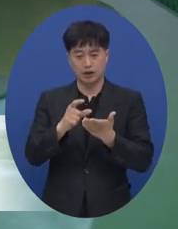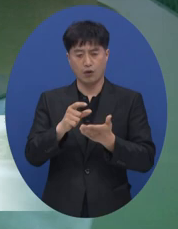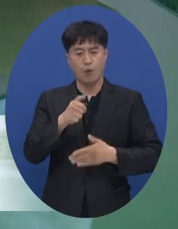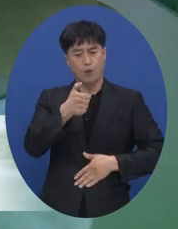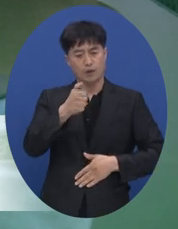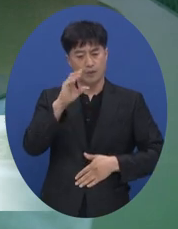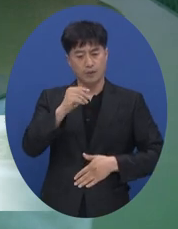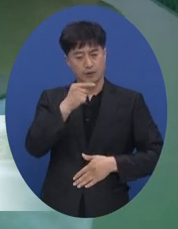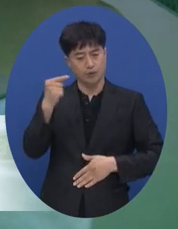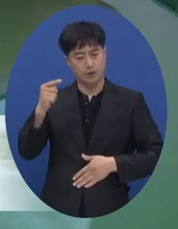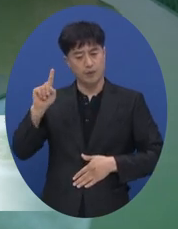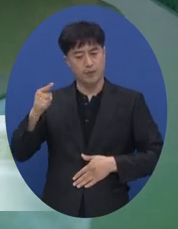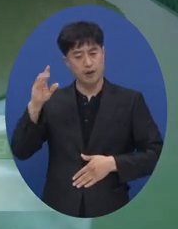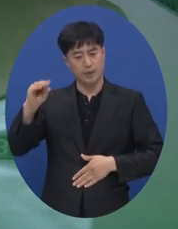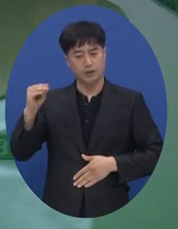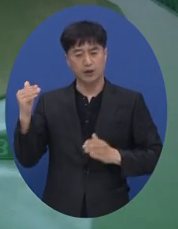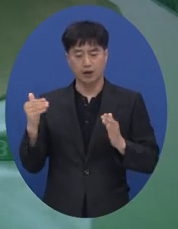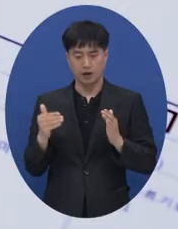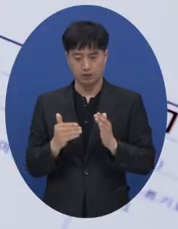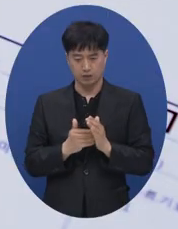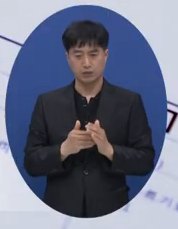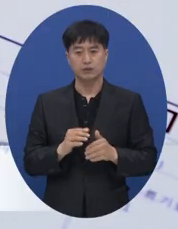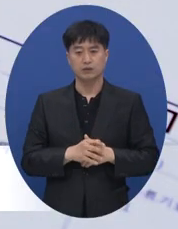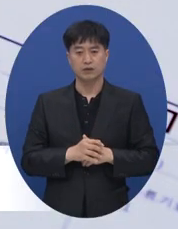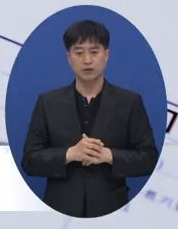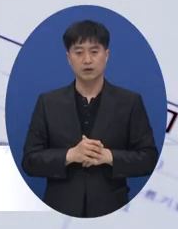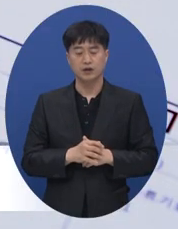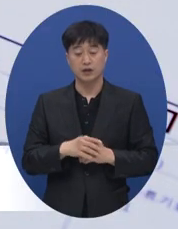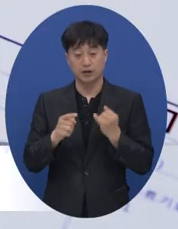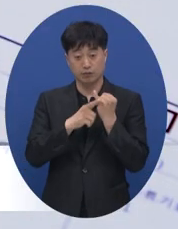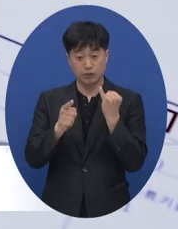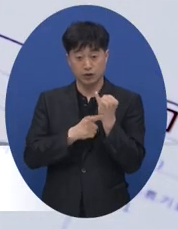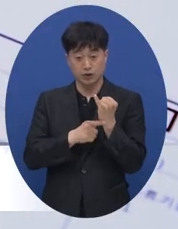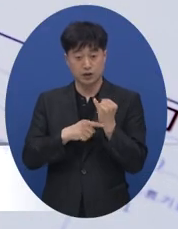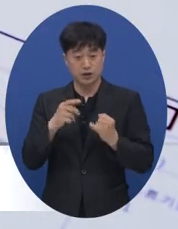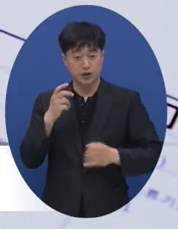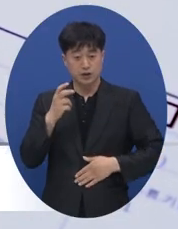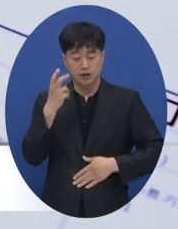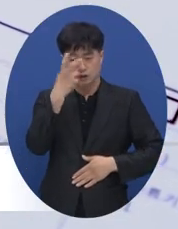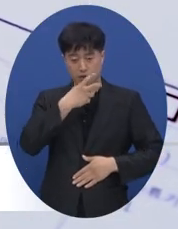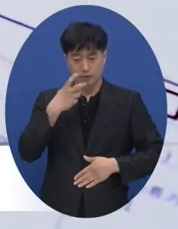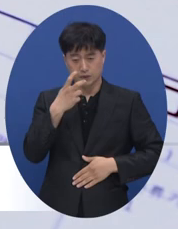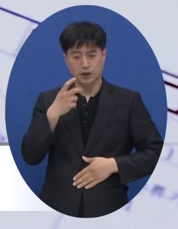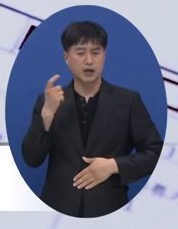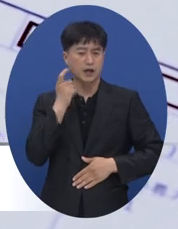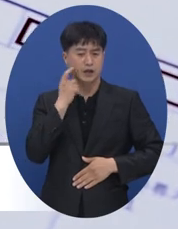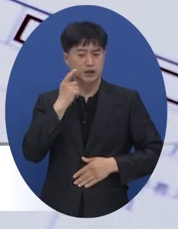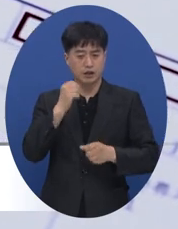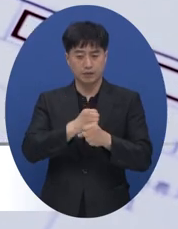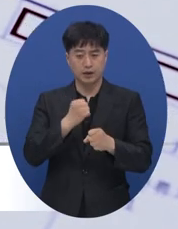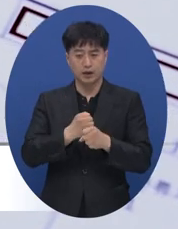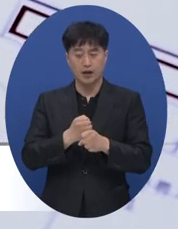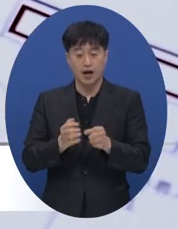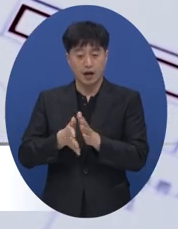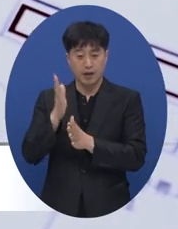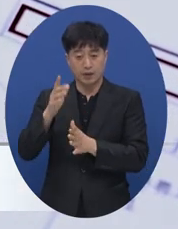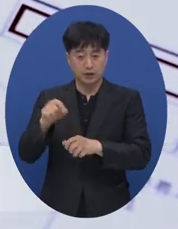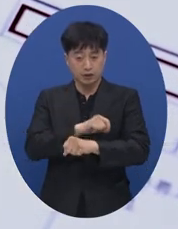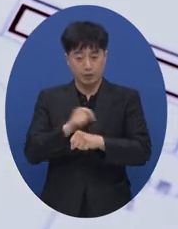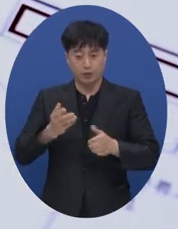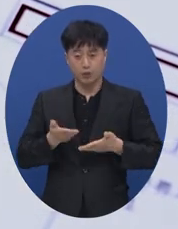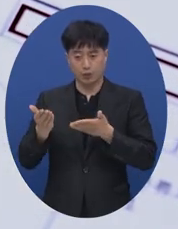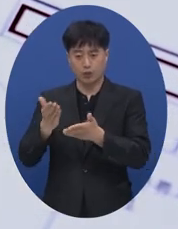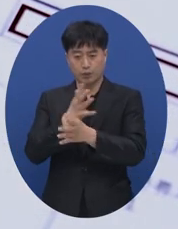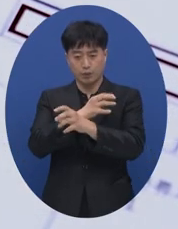50만원에서 많게는 500만원까지 도 임신 진단서를 허위로 만들어 꾸며진 서류로 아파트 신혼부부 특별공급